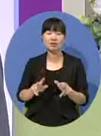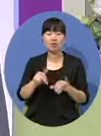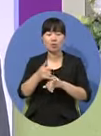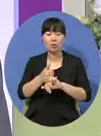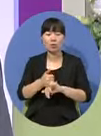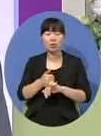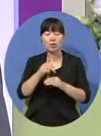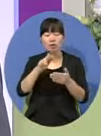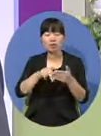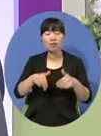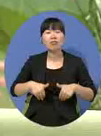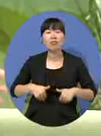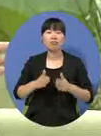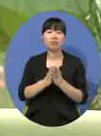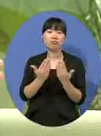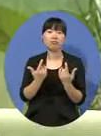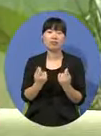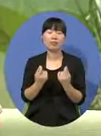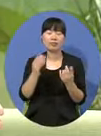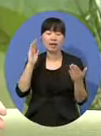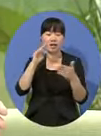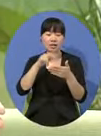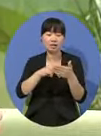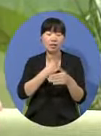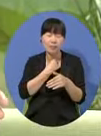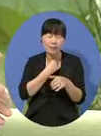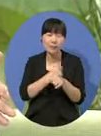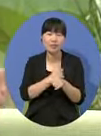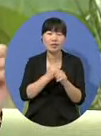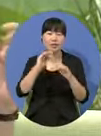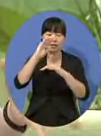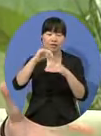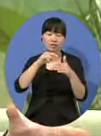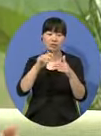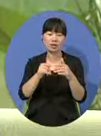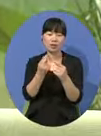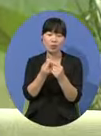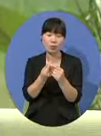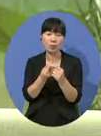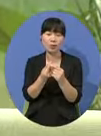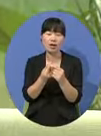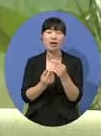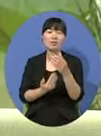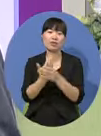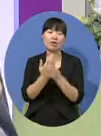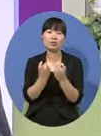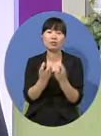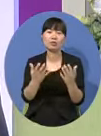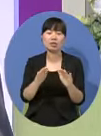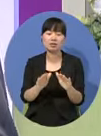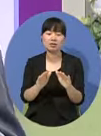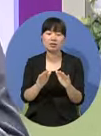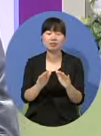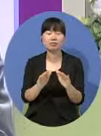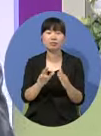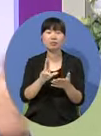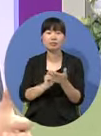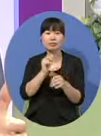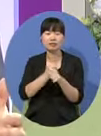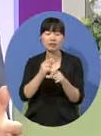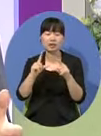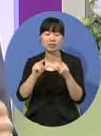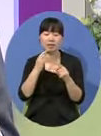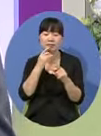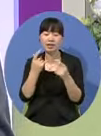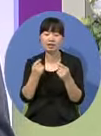필독서나 다름이 없습니다. 그렇죠. 학생들이 읽었으면 하는 것 중에 요만큼만 낼 수밖에 없는 없잖아요. 거죠. 근데 이게 분량상의 문제가 있으니까 일부만 이렇게